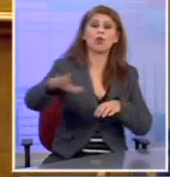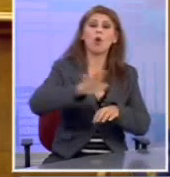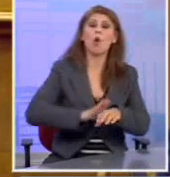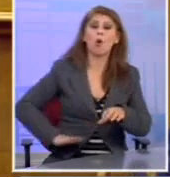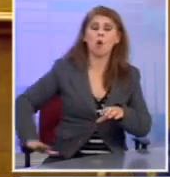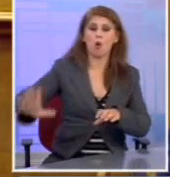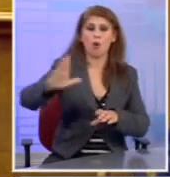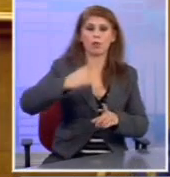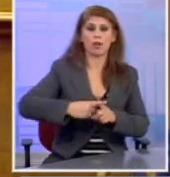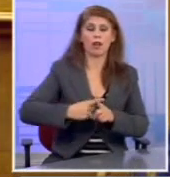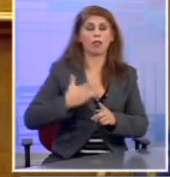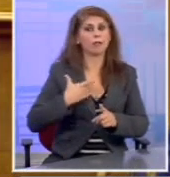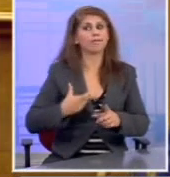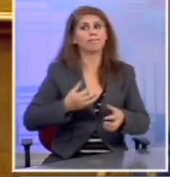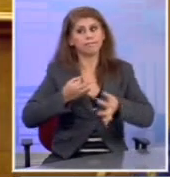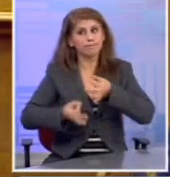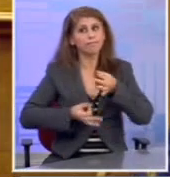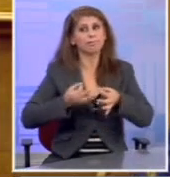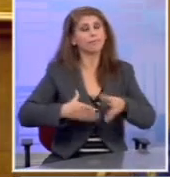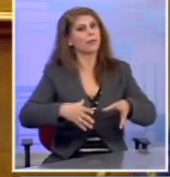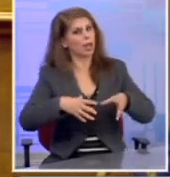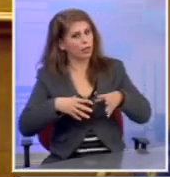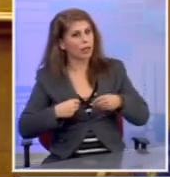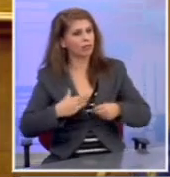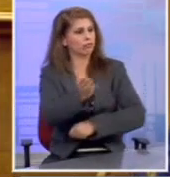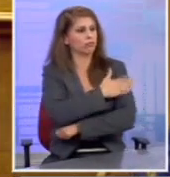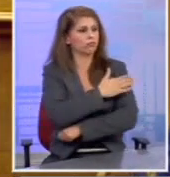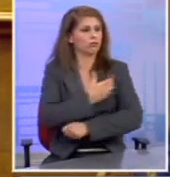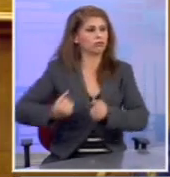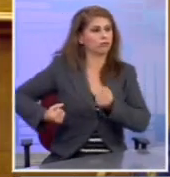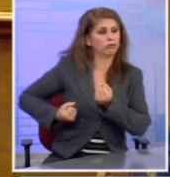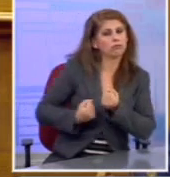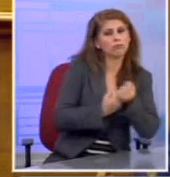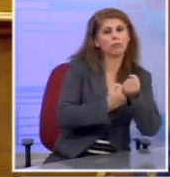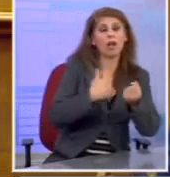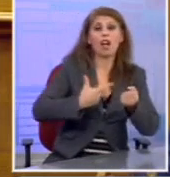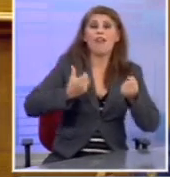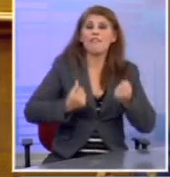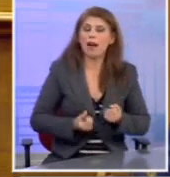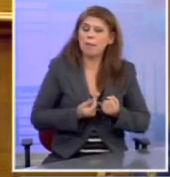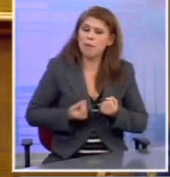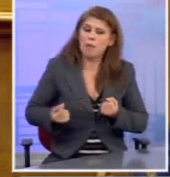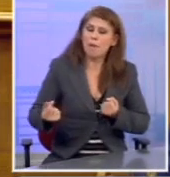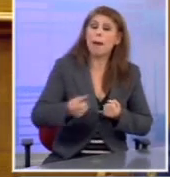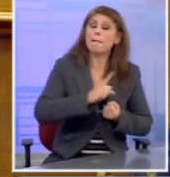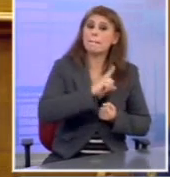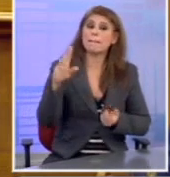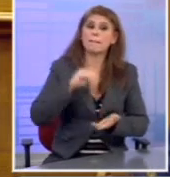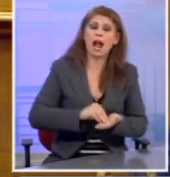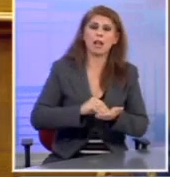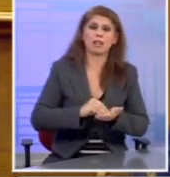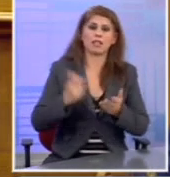πείσαμε να βάλουν πλάτη, να μοιραστούν το βάρος για να μην κοπούν εκ νέου